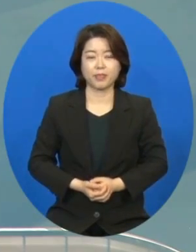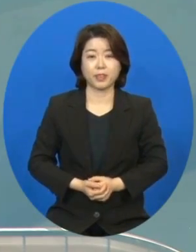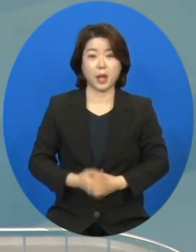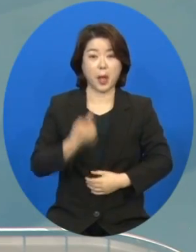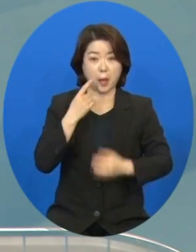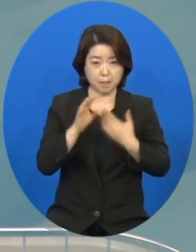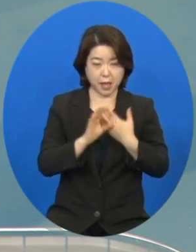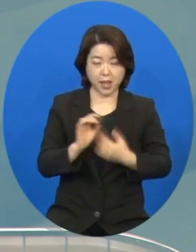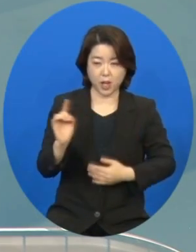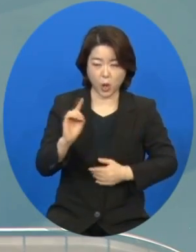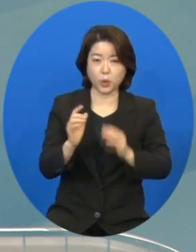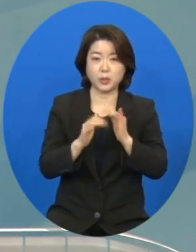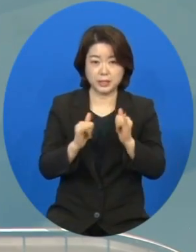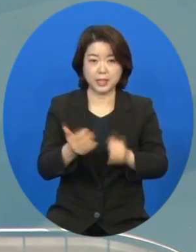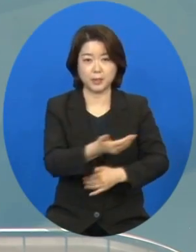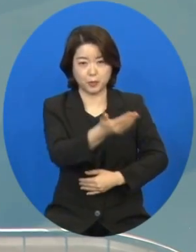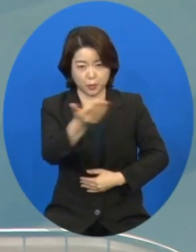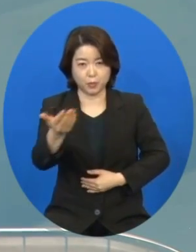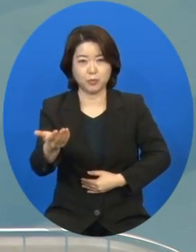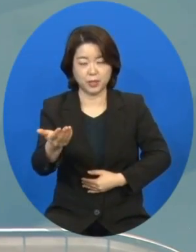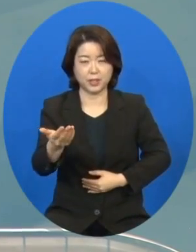만약에 어떤 사람이 여러분에게